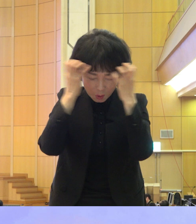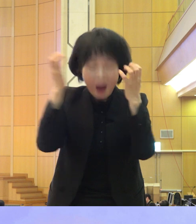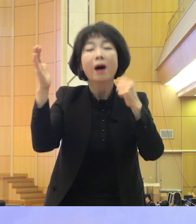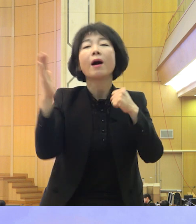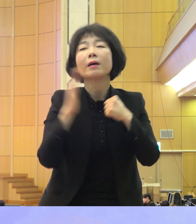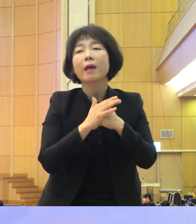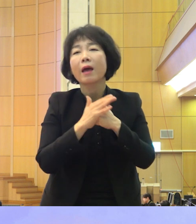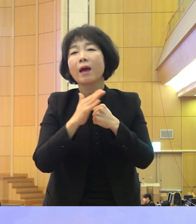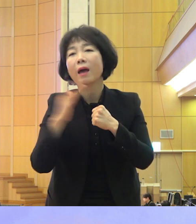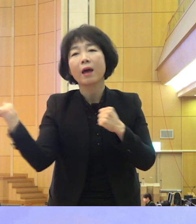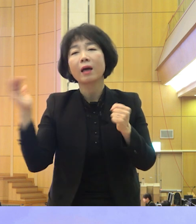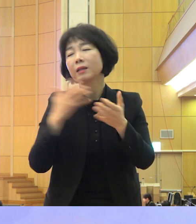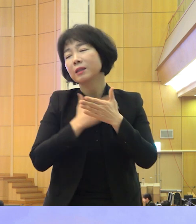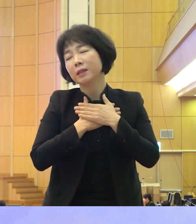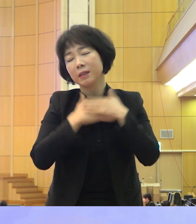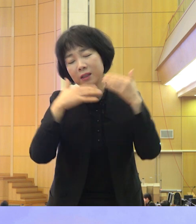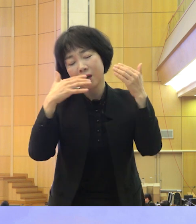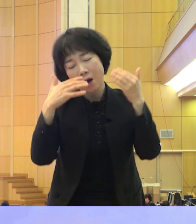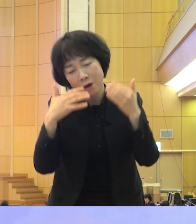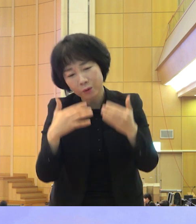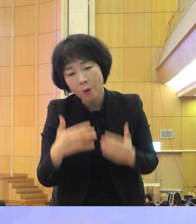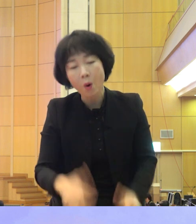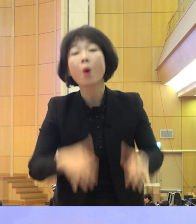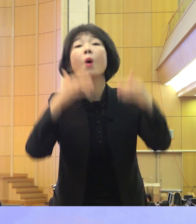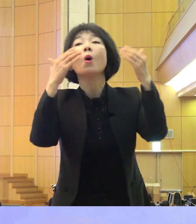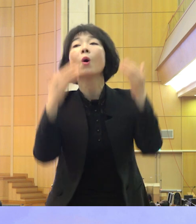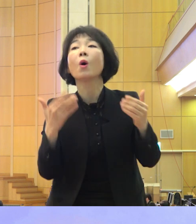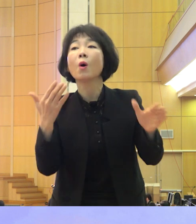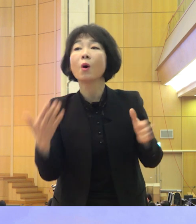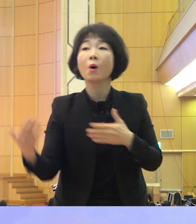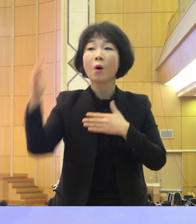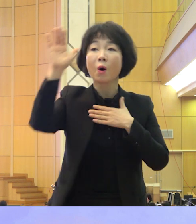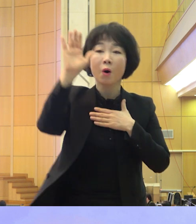작은 고난에